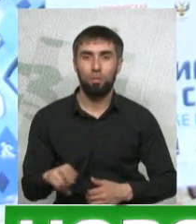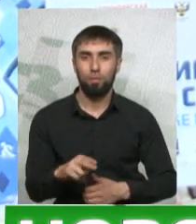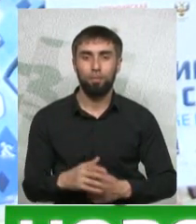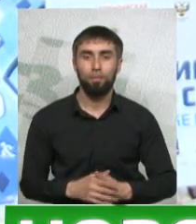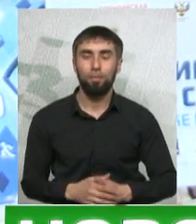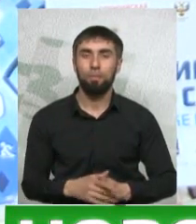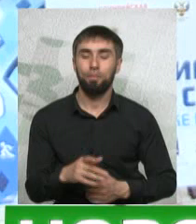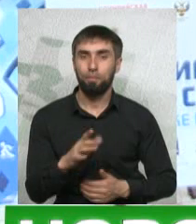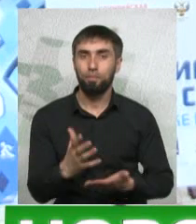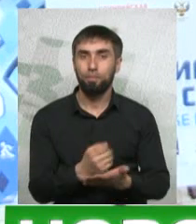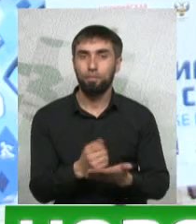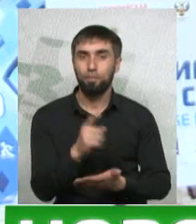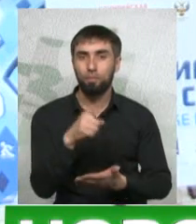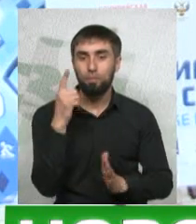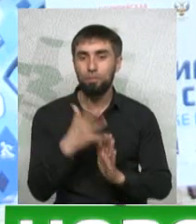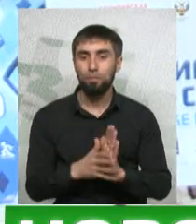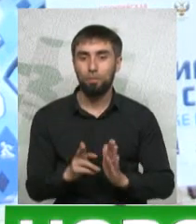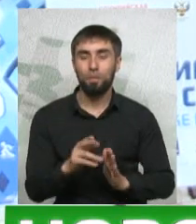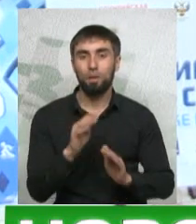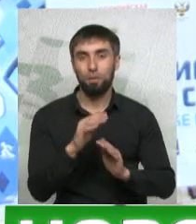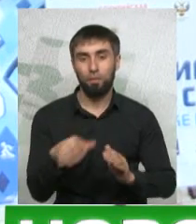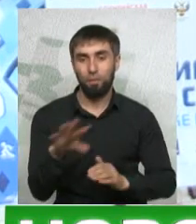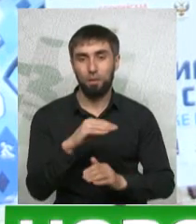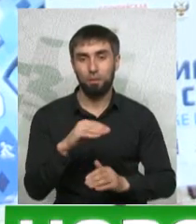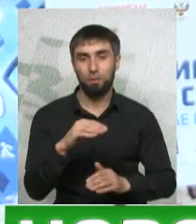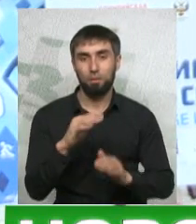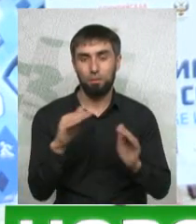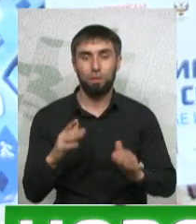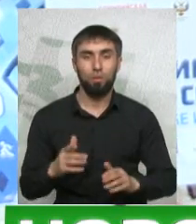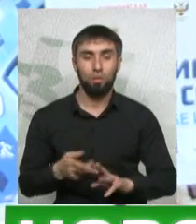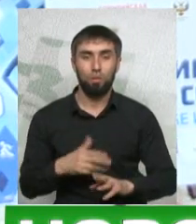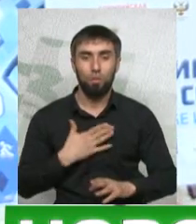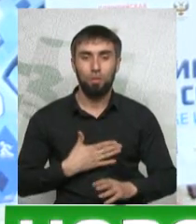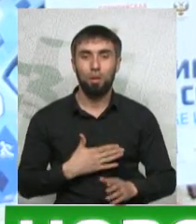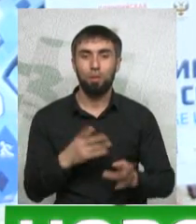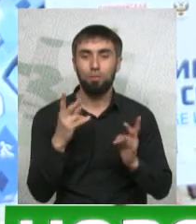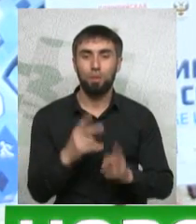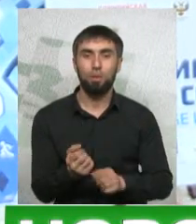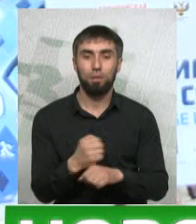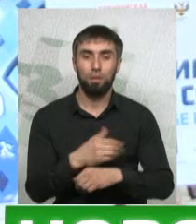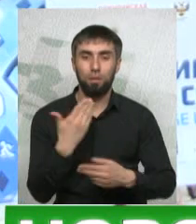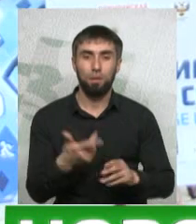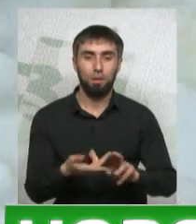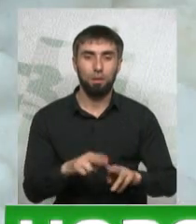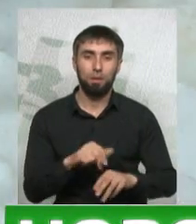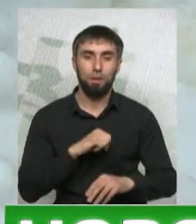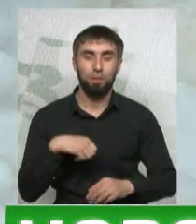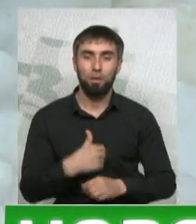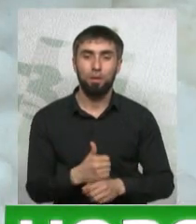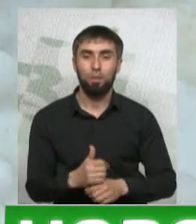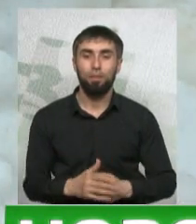определились победители ребята довольны пострадавших и травмированных нет это самое главное